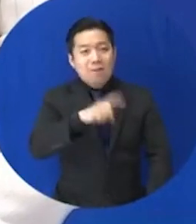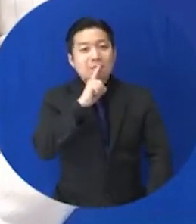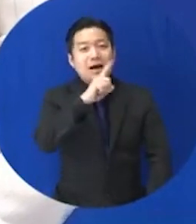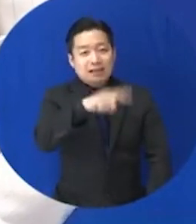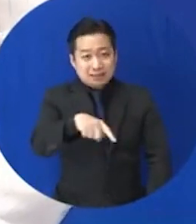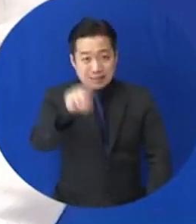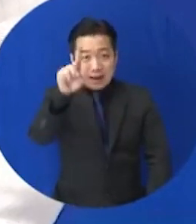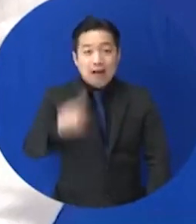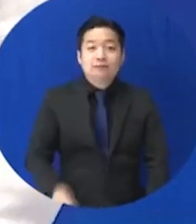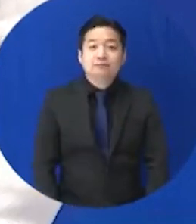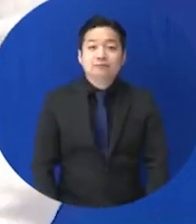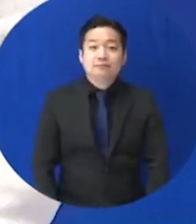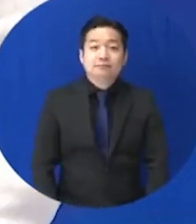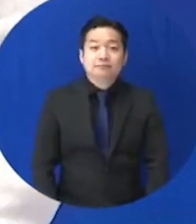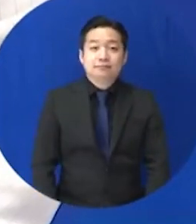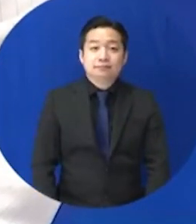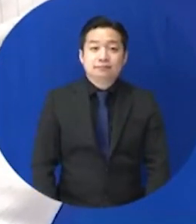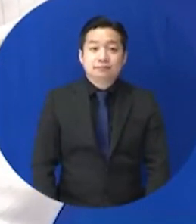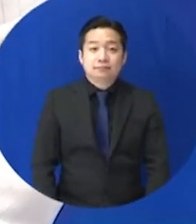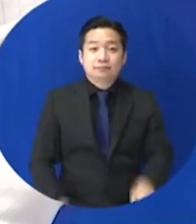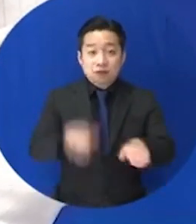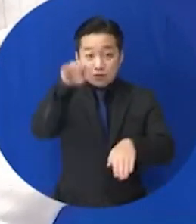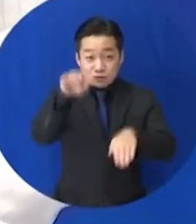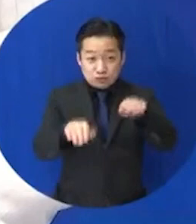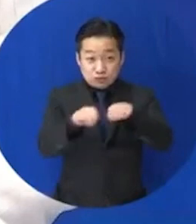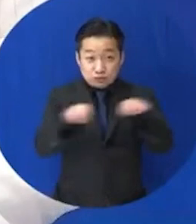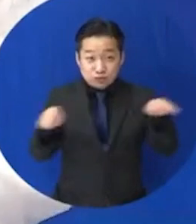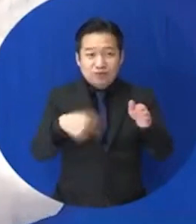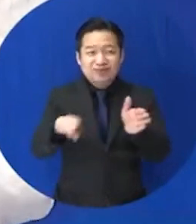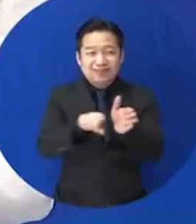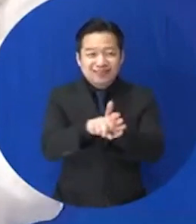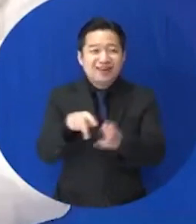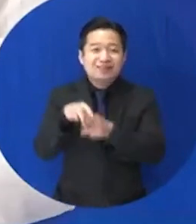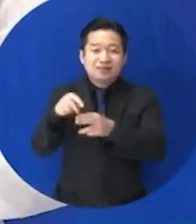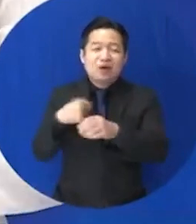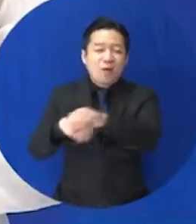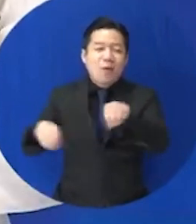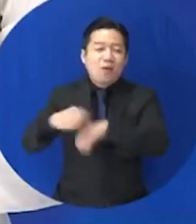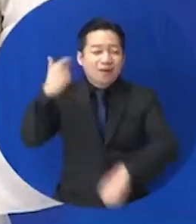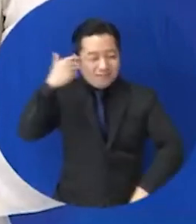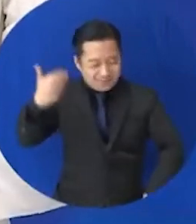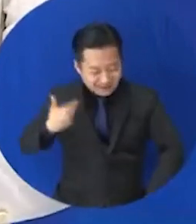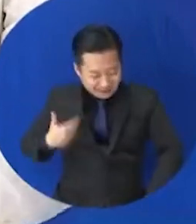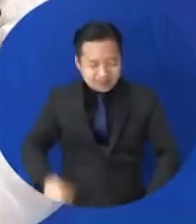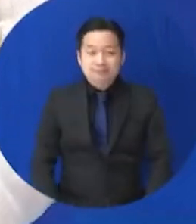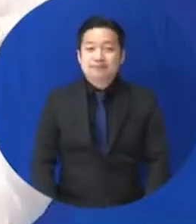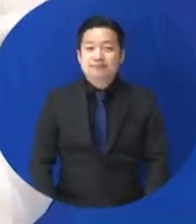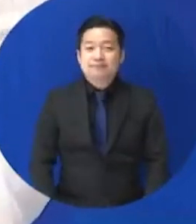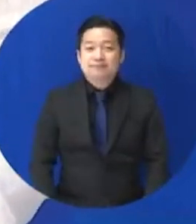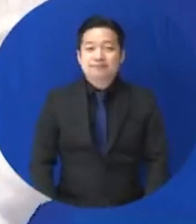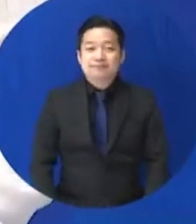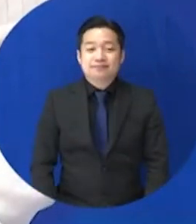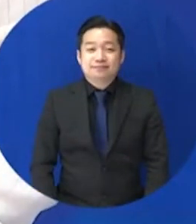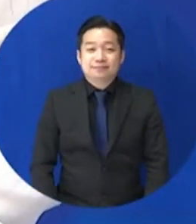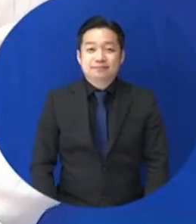것 같습니다. 네. 네, 균형을 맞추기 위해서 우리 후보님의 질문을 제가 좀 받도록 하겠습니다. 네,